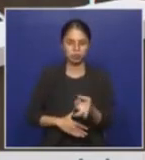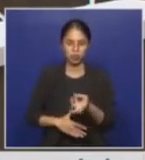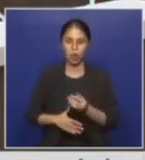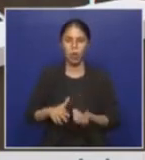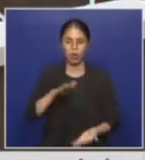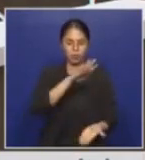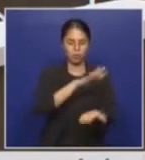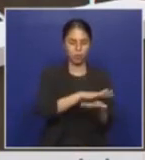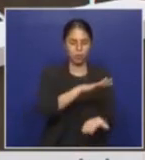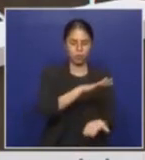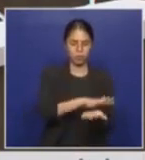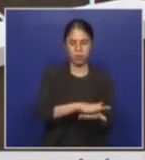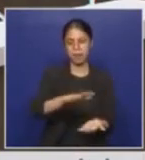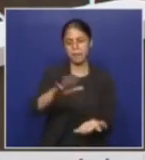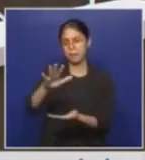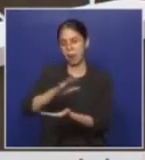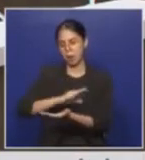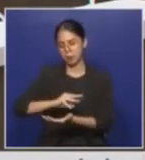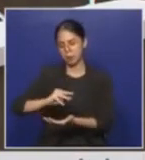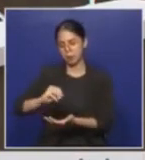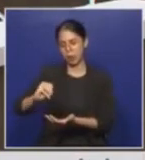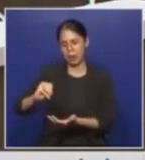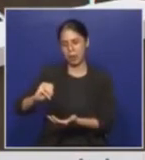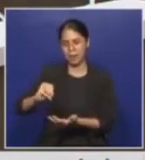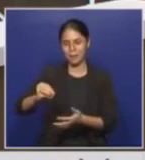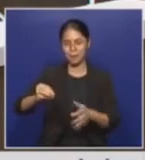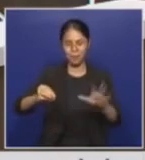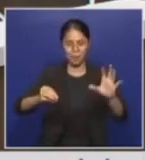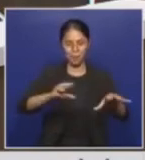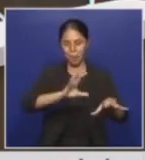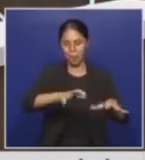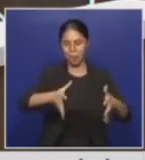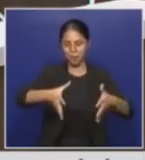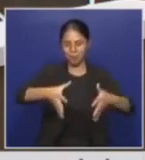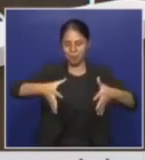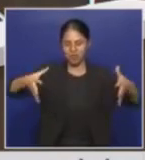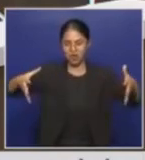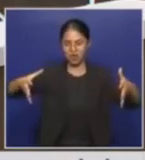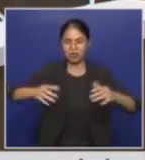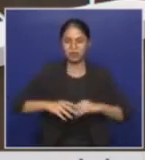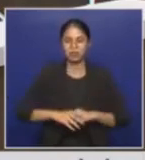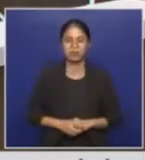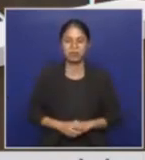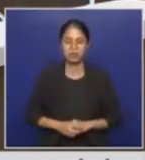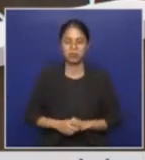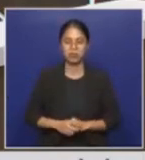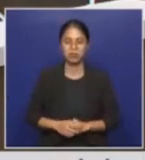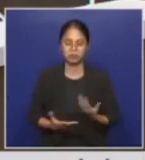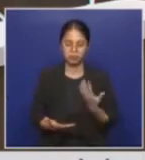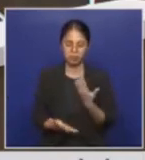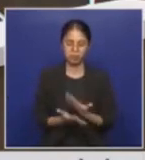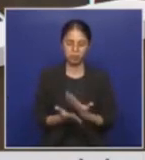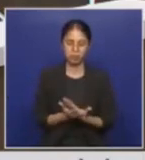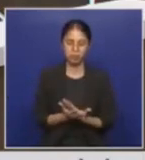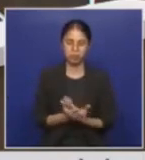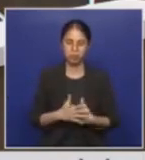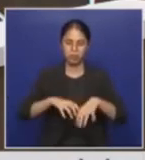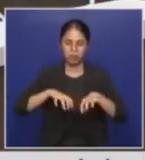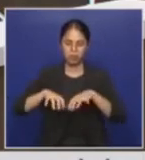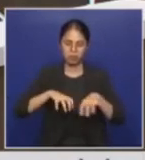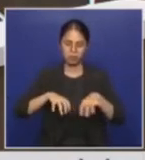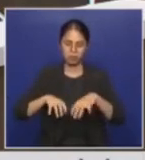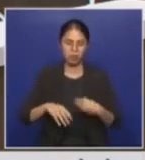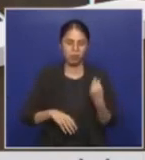งเรียนและมหาวิทยาลัยเนี่ยมีเกินแต่ปรากฏว่างบประมาณที่เราจัดเนี่ยก็ยังคงมี